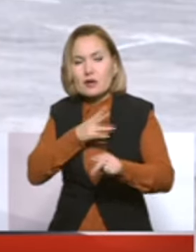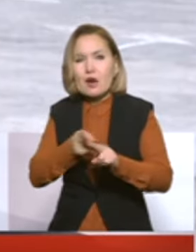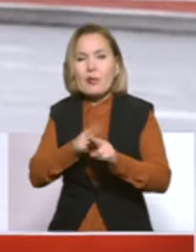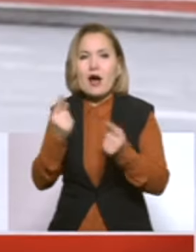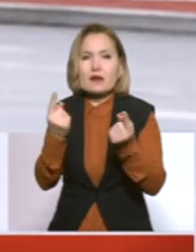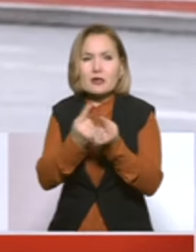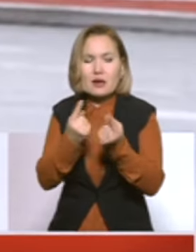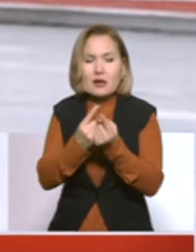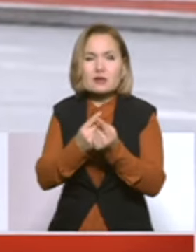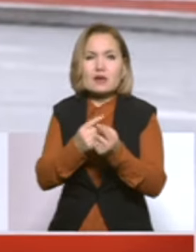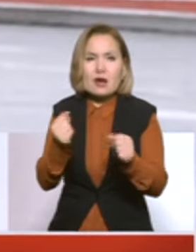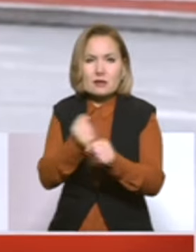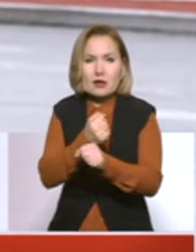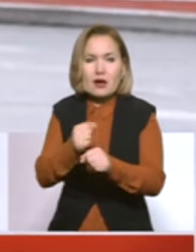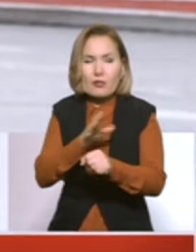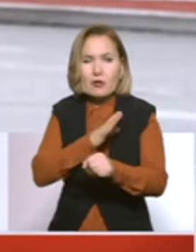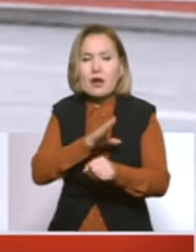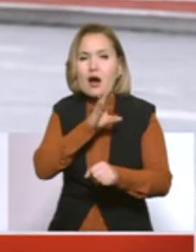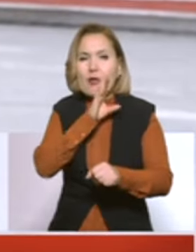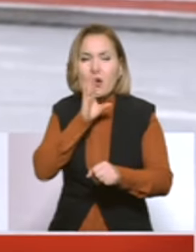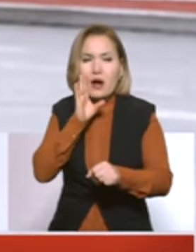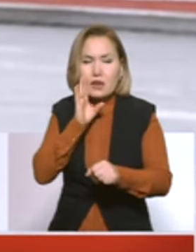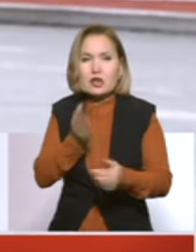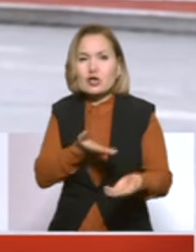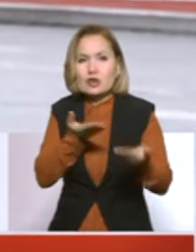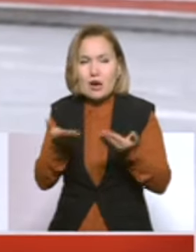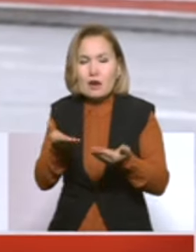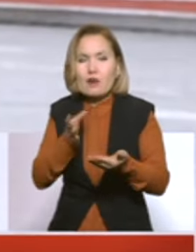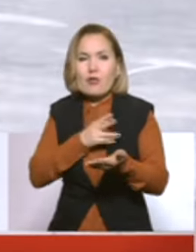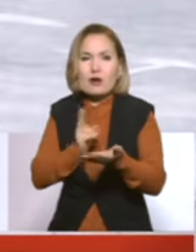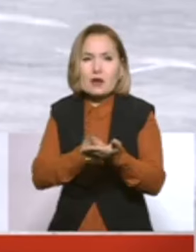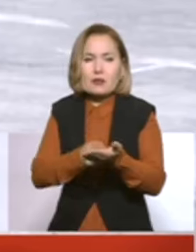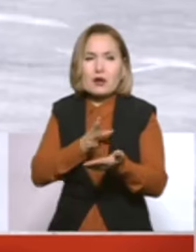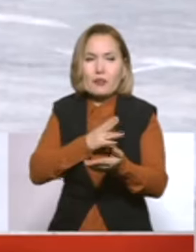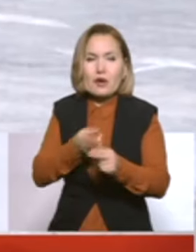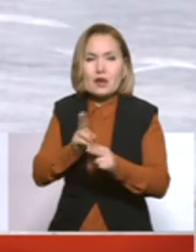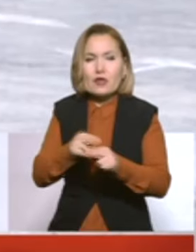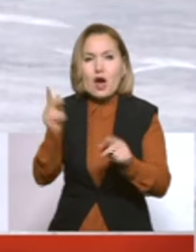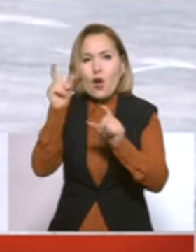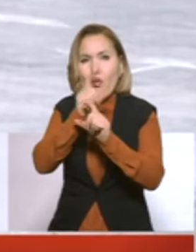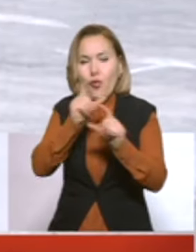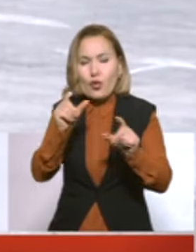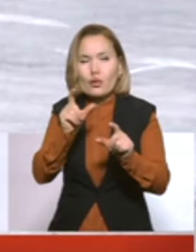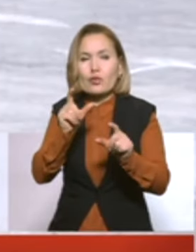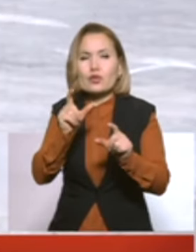қалып, әкешелерін шақырамыз дедік, соларымыз жұмыс жүргіземіз дедік сол уақытта. Жаңа